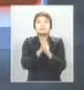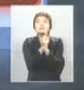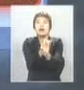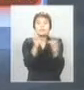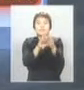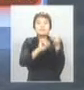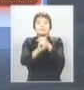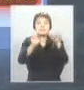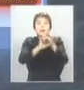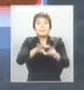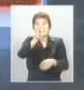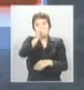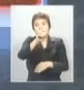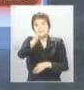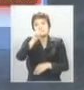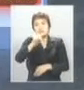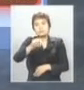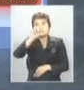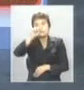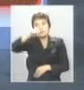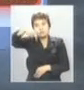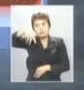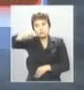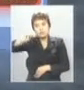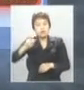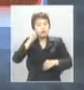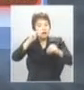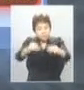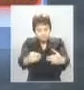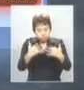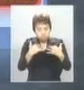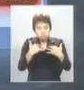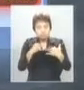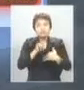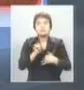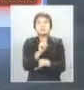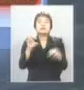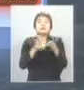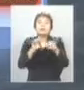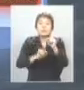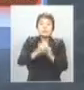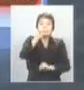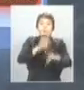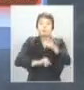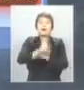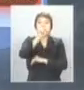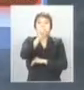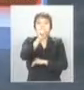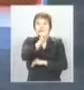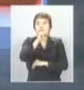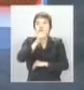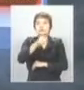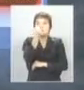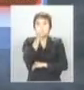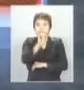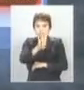บแะลกลาง 86 ซ์และใำขึนเต็ที่ 21-24 น.ที่สูงกวาระดับเทลปานกลาง 1,17 เซ็ต